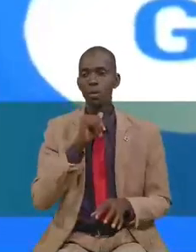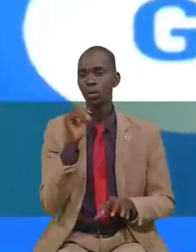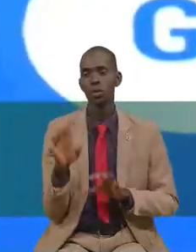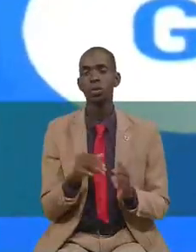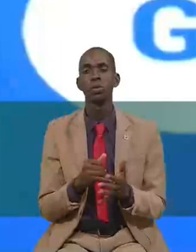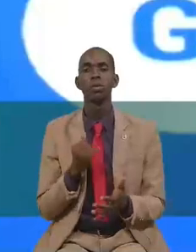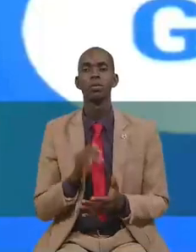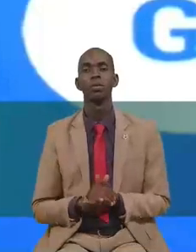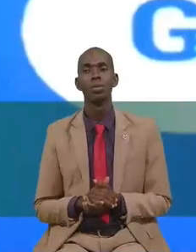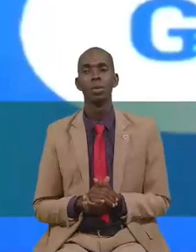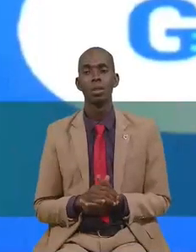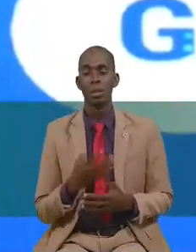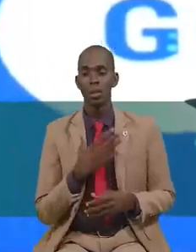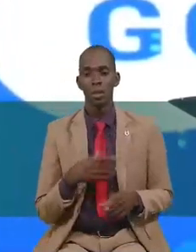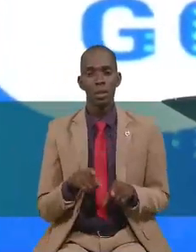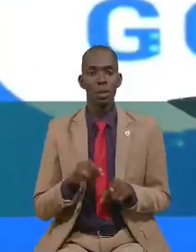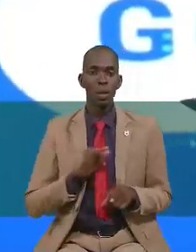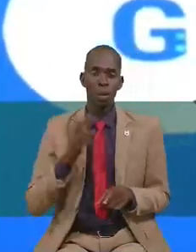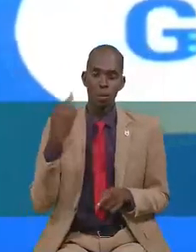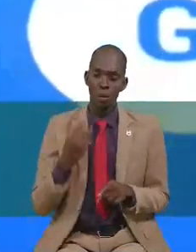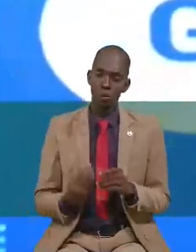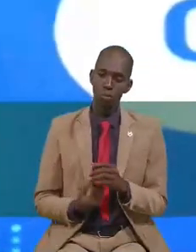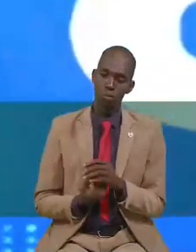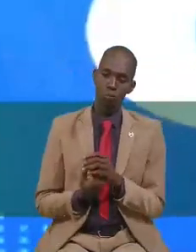Et comme je grandissais,